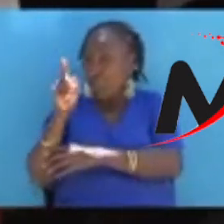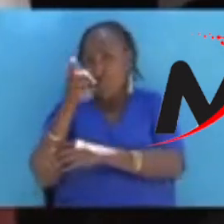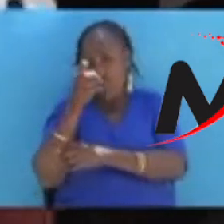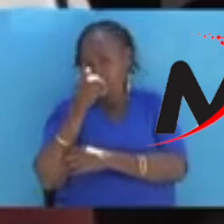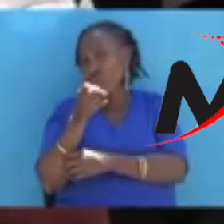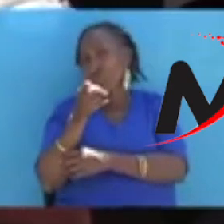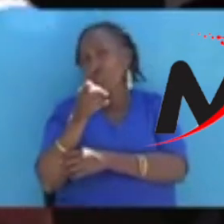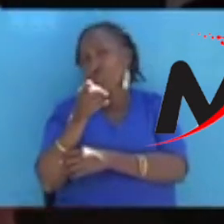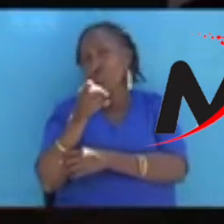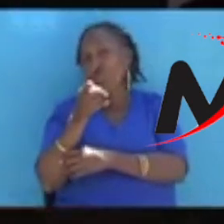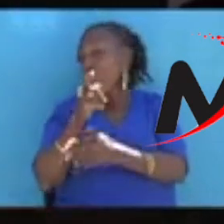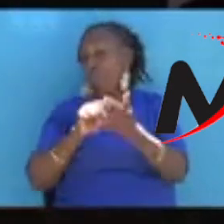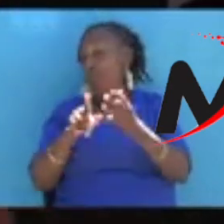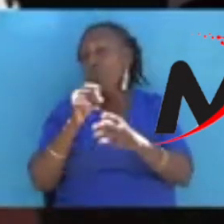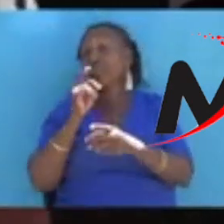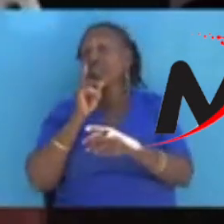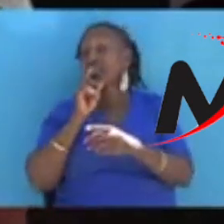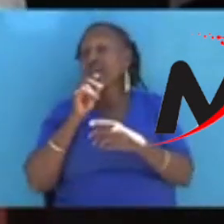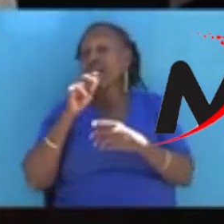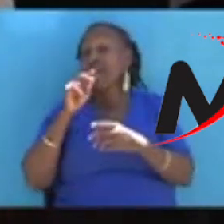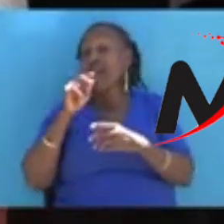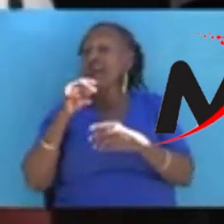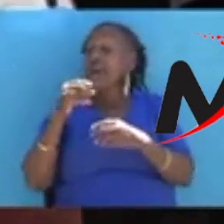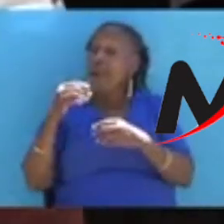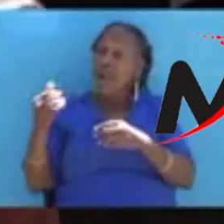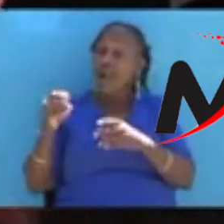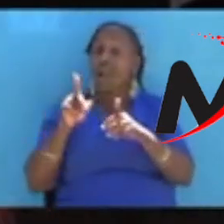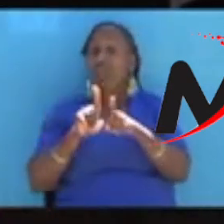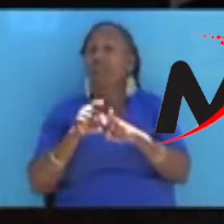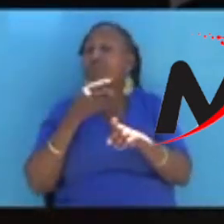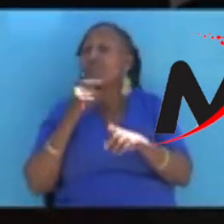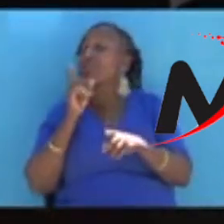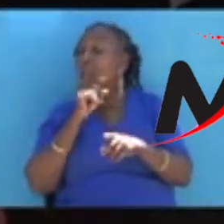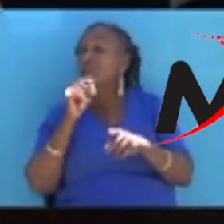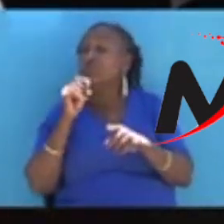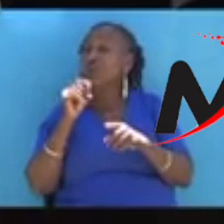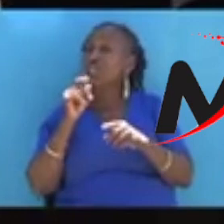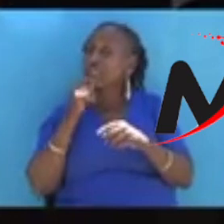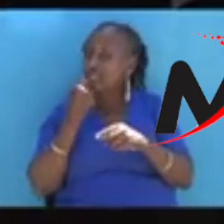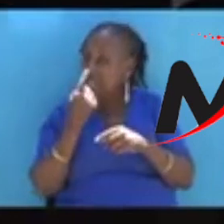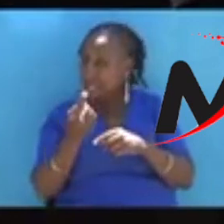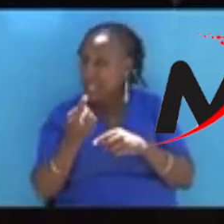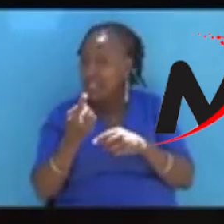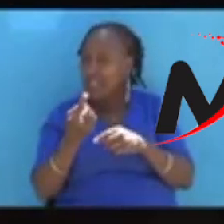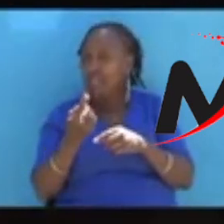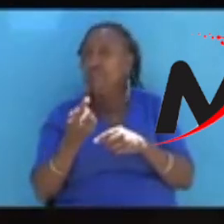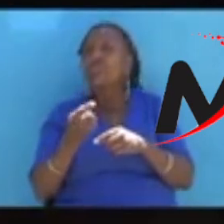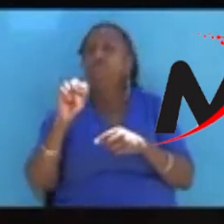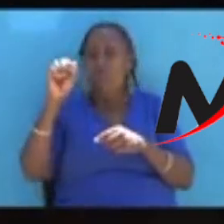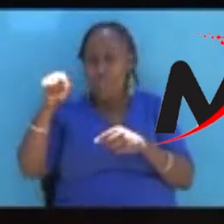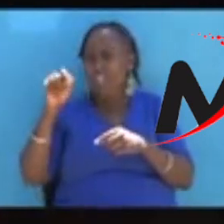vile Ndindinyoro amesema na pia ndugu yangu Ishungwa, sisi tukubali tuwaachie